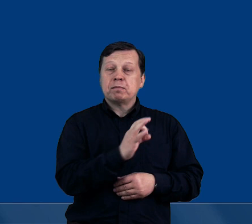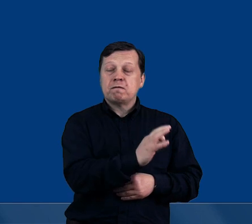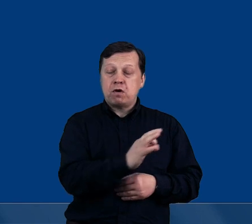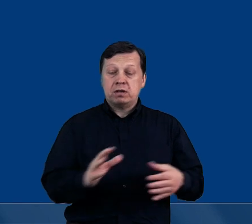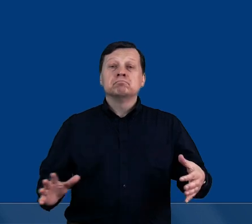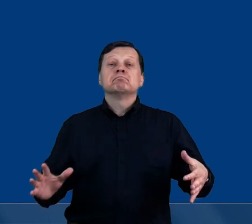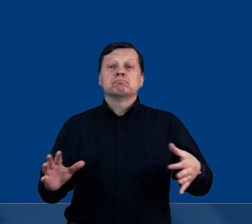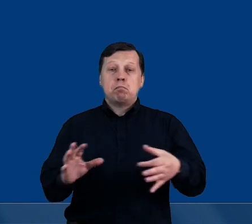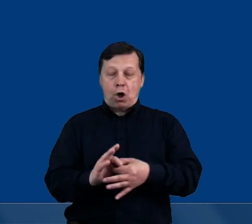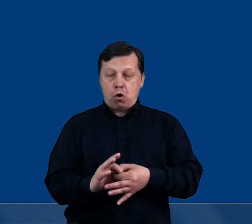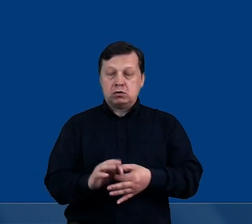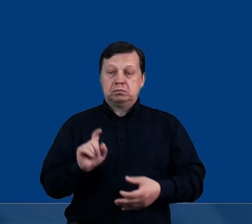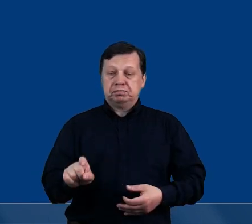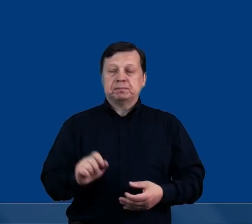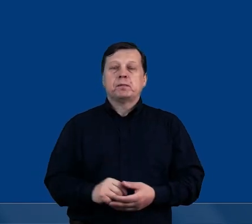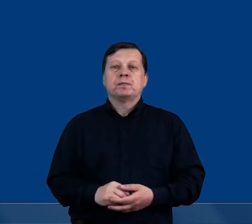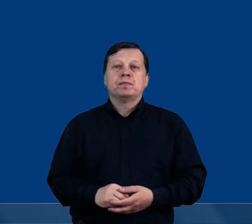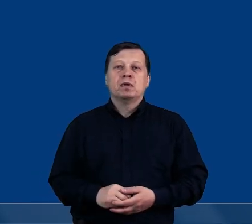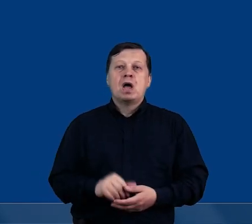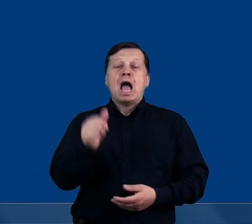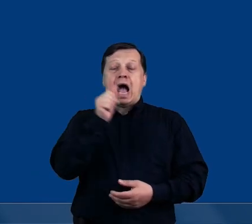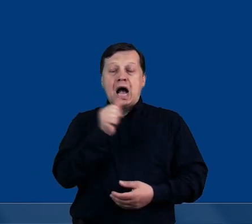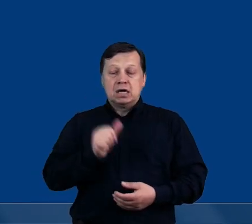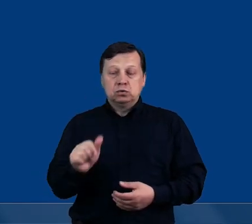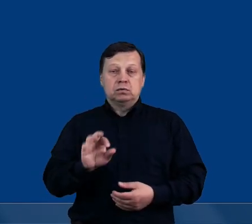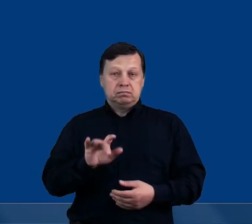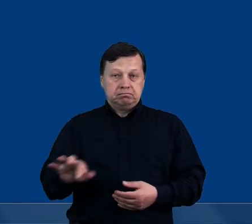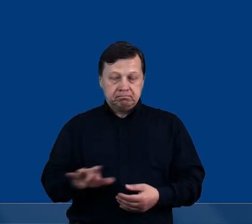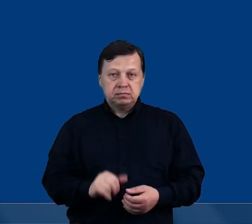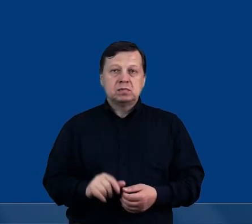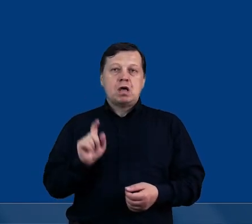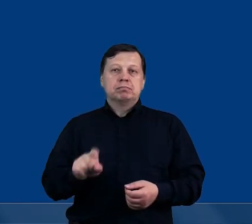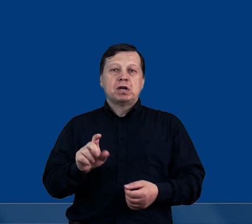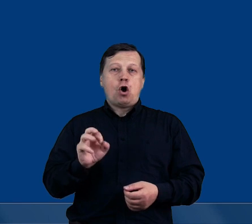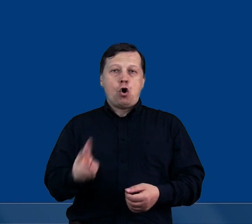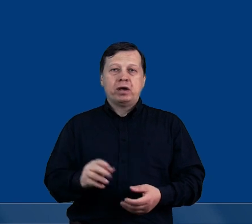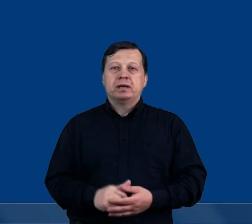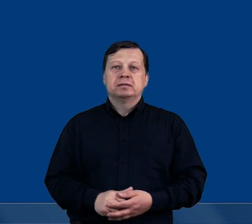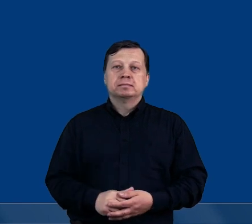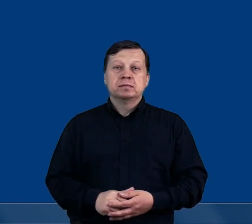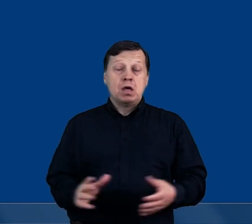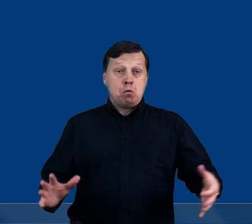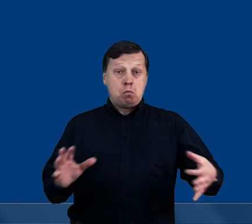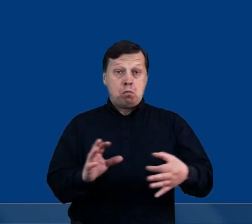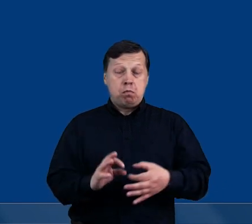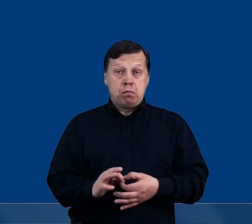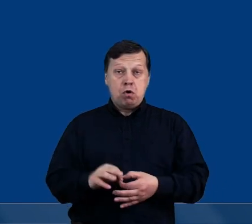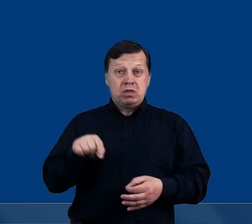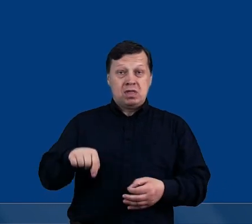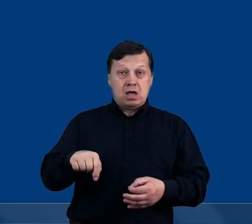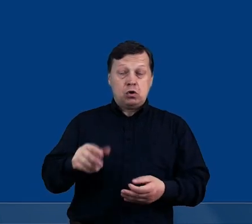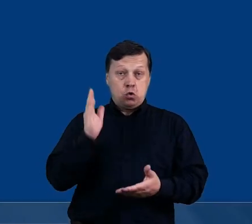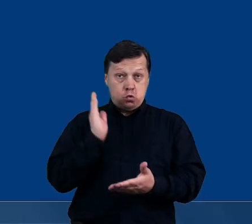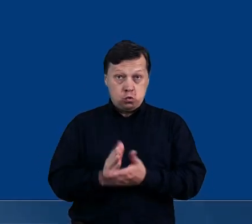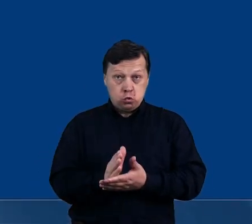modemie. Kliknij Połącz. Następnie wpisz hasło i kliknij OK. Po nawiązaniu połączenia w prawym